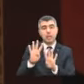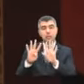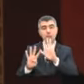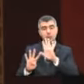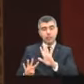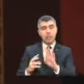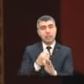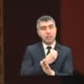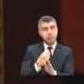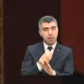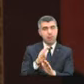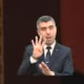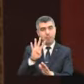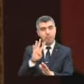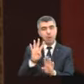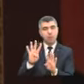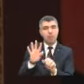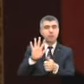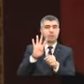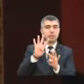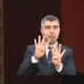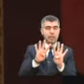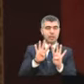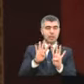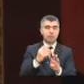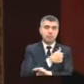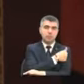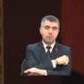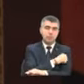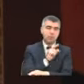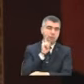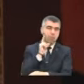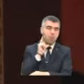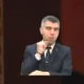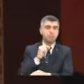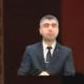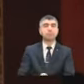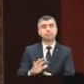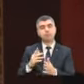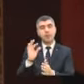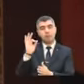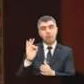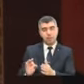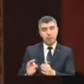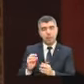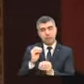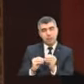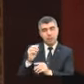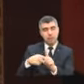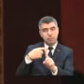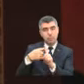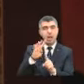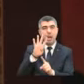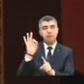طبيب و484 ممرض وتقني صحي، بحيث تتعدى النسبة كل سنة أزيد من 40%